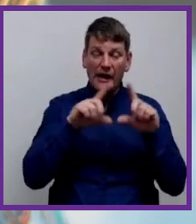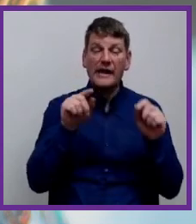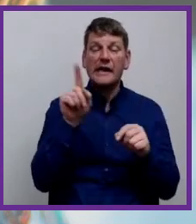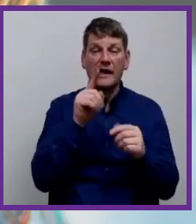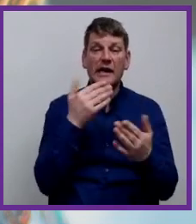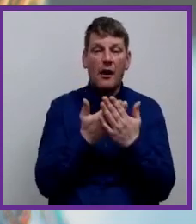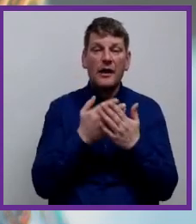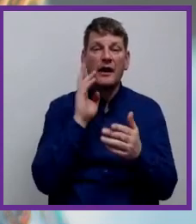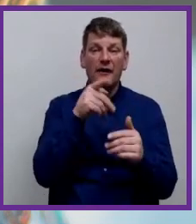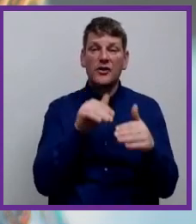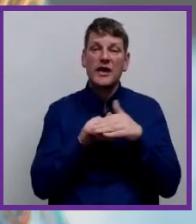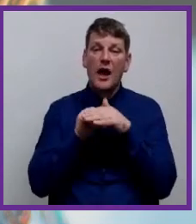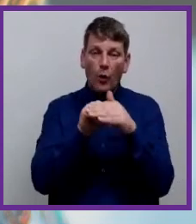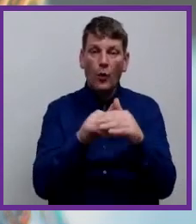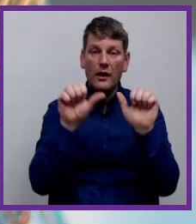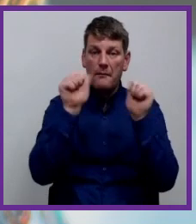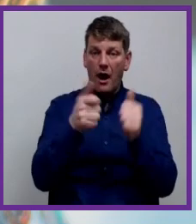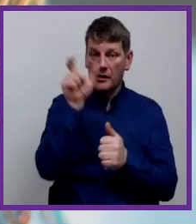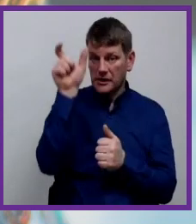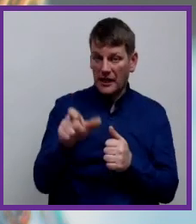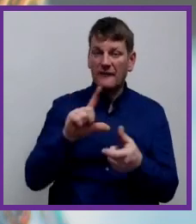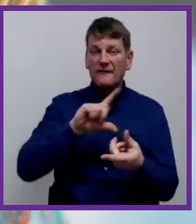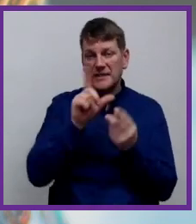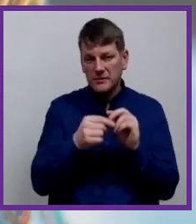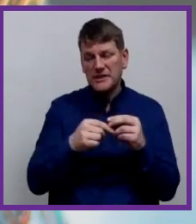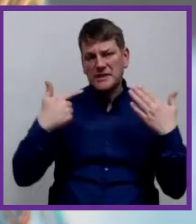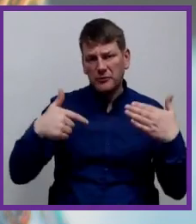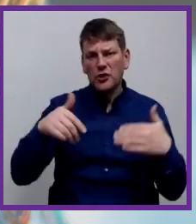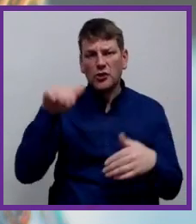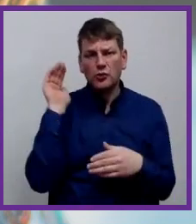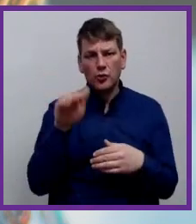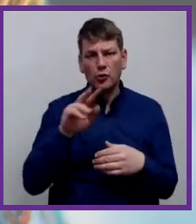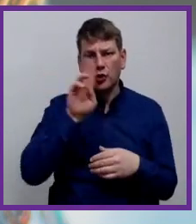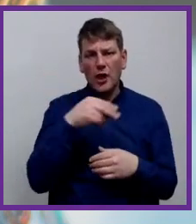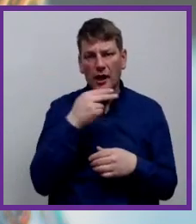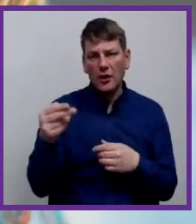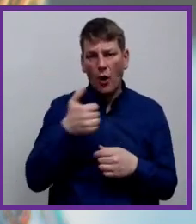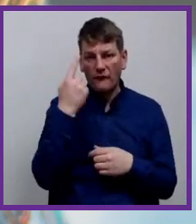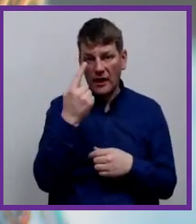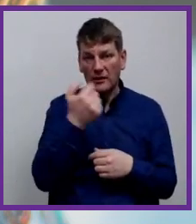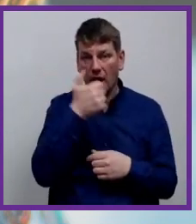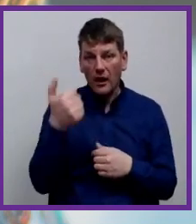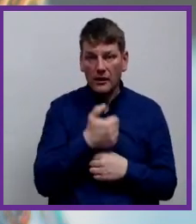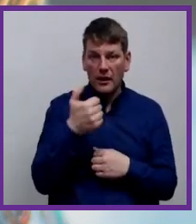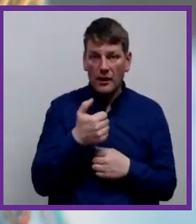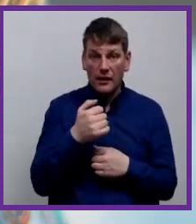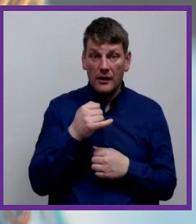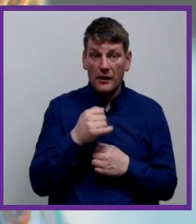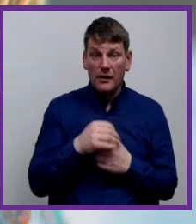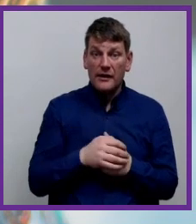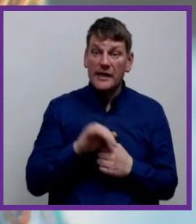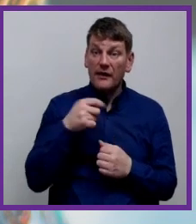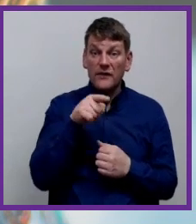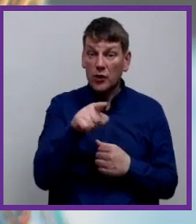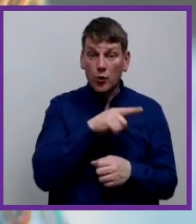iegulda māksliniekā vismaz 70 tūkstoši eiro gadā. Un ja viņa